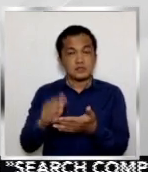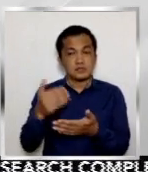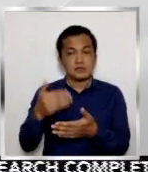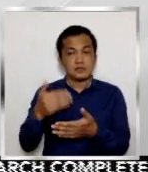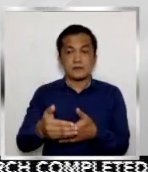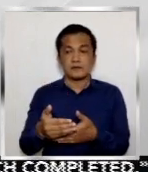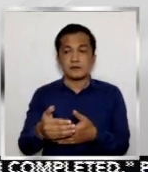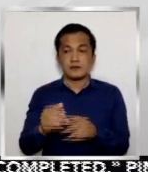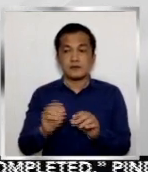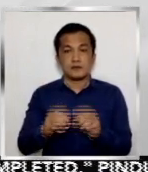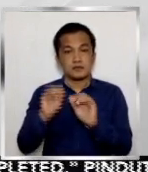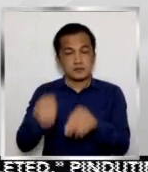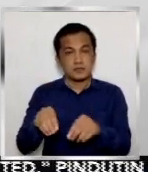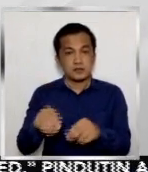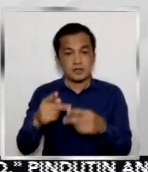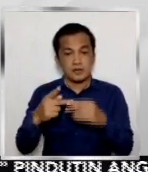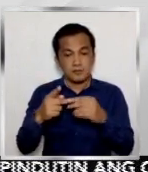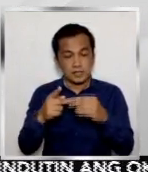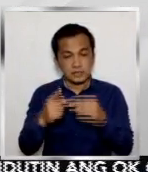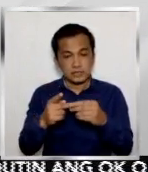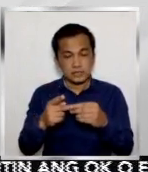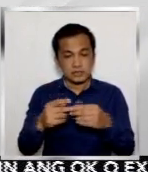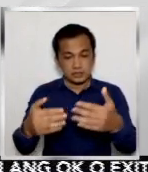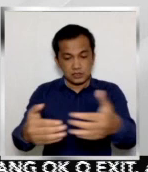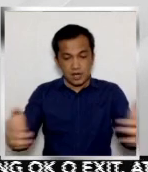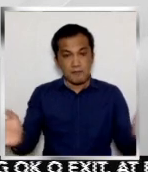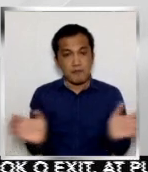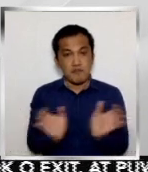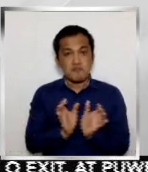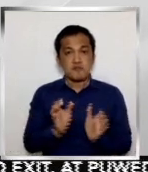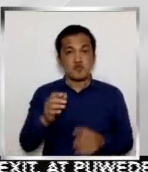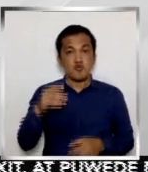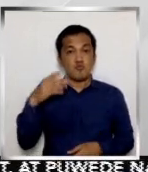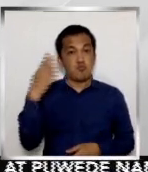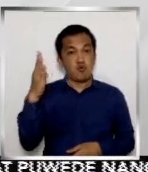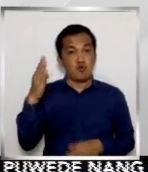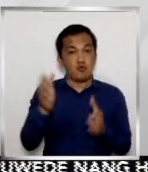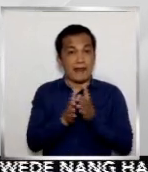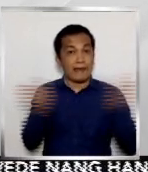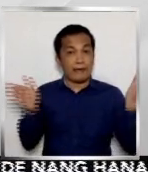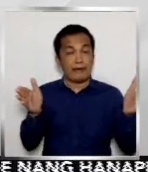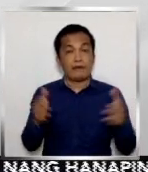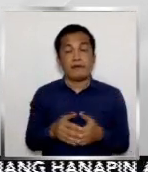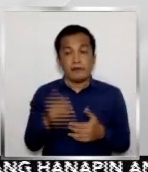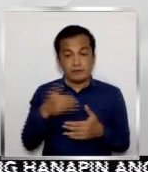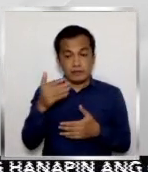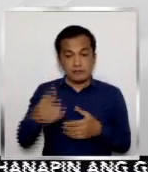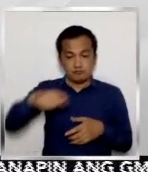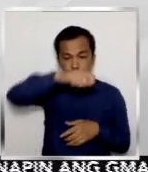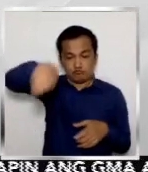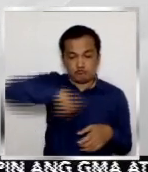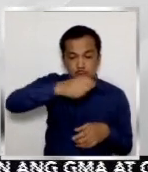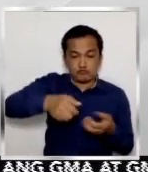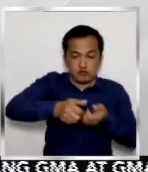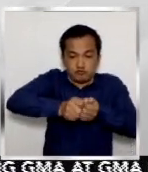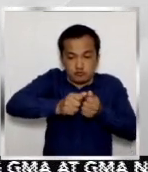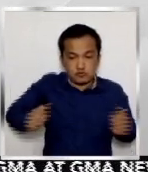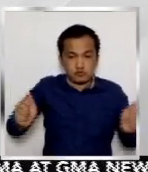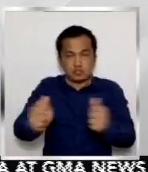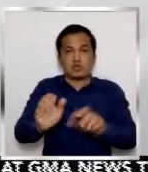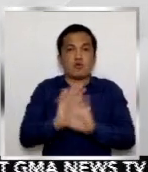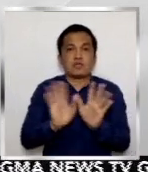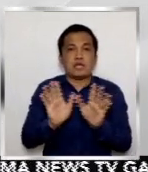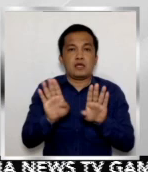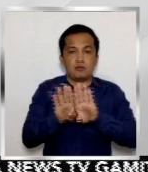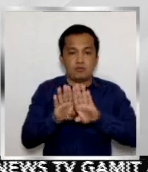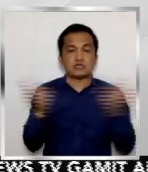sa plastic drum, yung blue na malaki na drum, tapos i-seal siya. Wag na siyang buksan kasi yun nga,